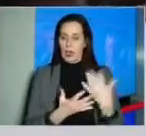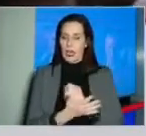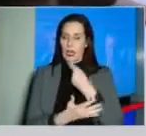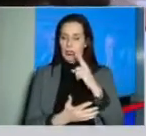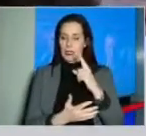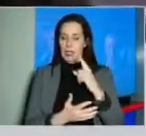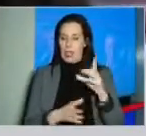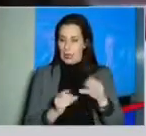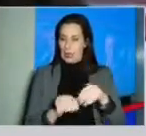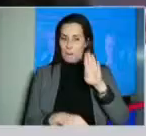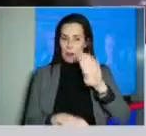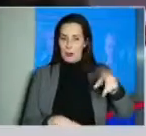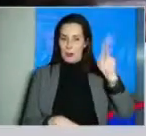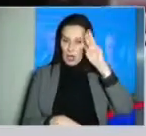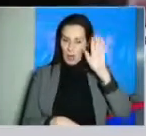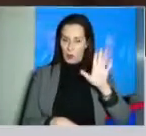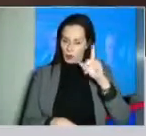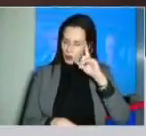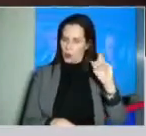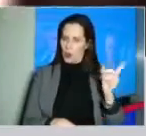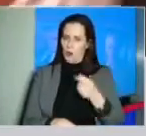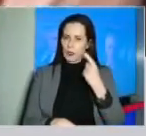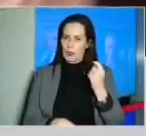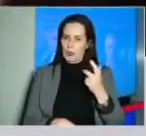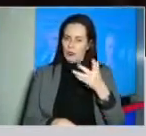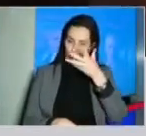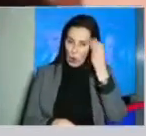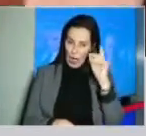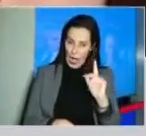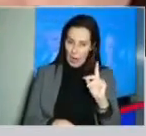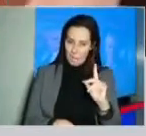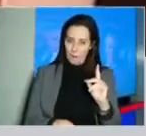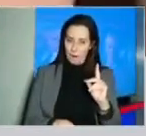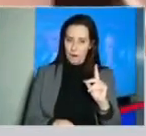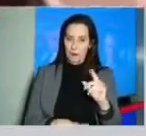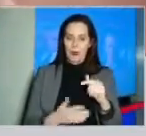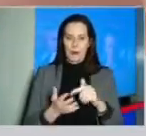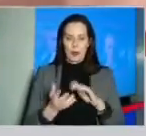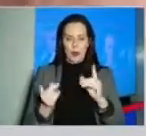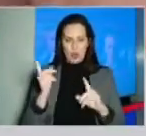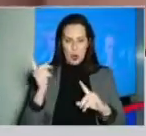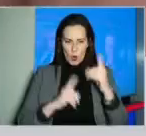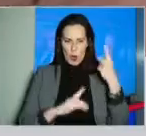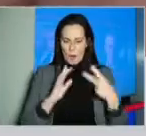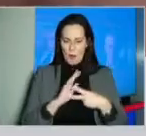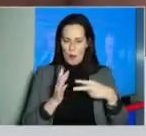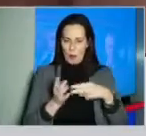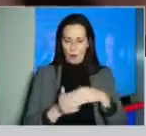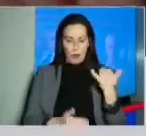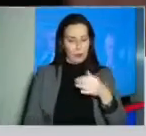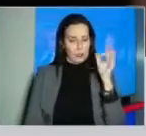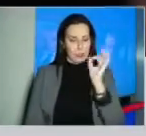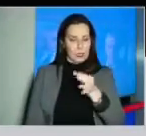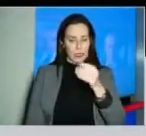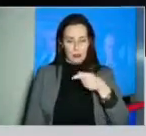בראשות נתניהו. אני חושב שכולם קצת נוטים לשכוח, לאור כל האירועים הפוליטיים, את הרדיפה הבלתי פוסקת